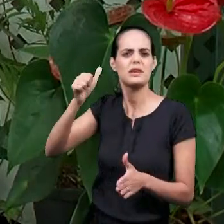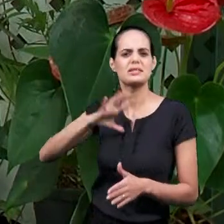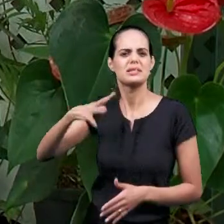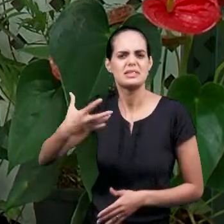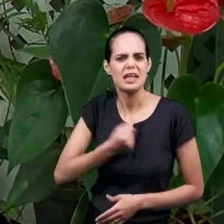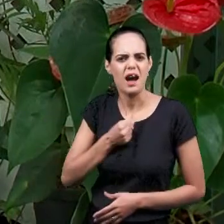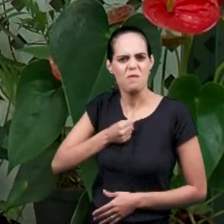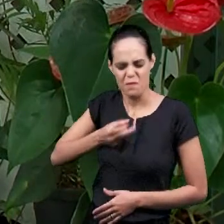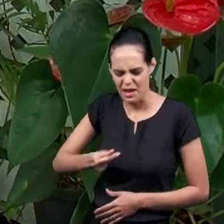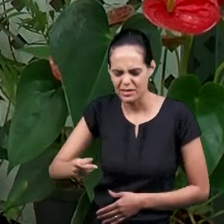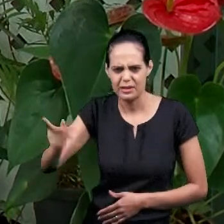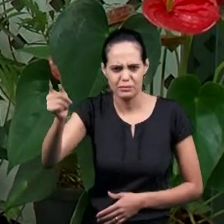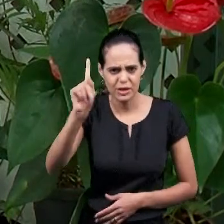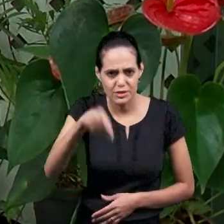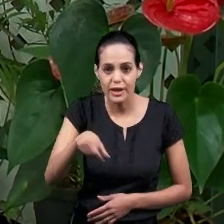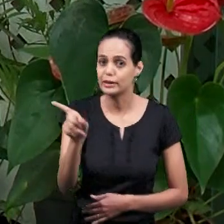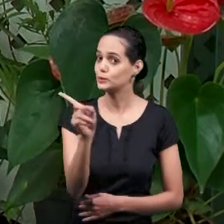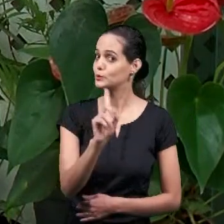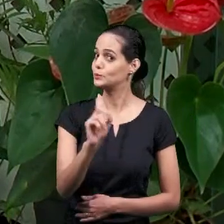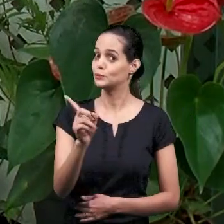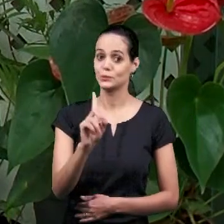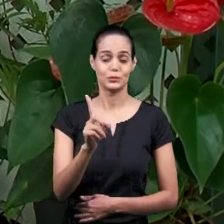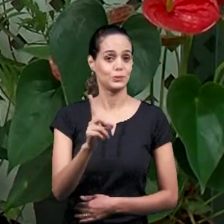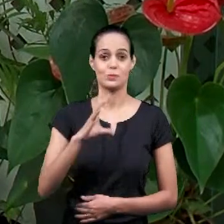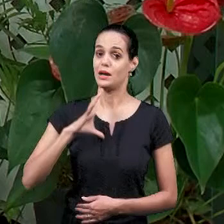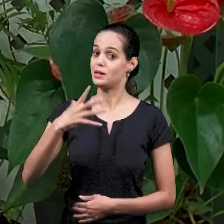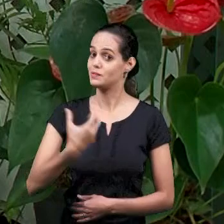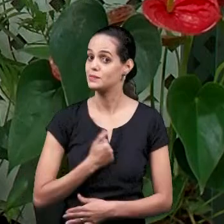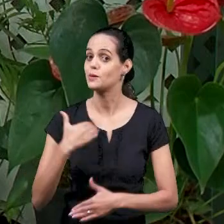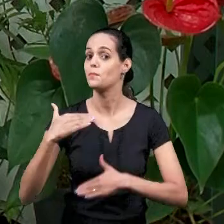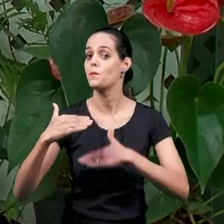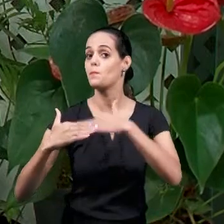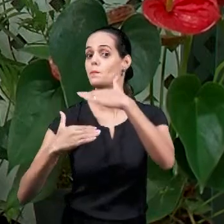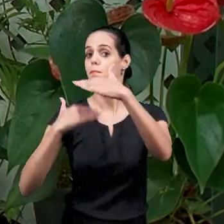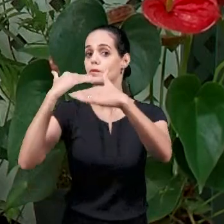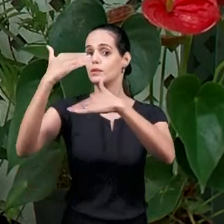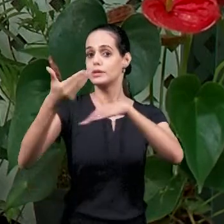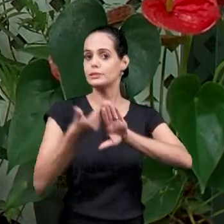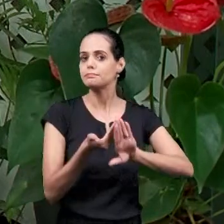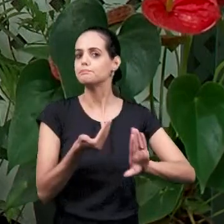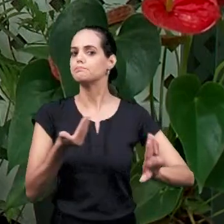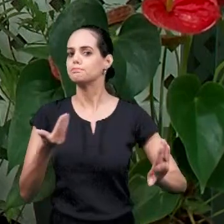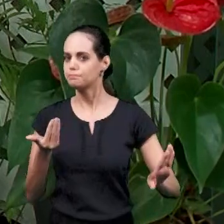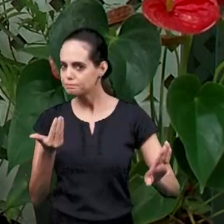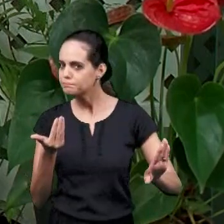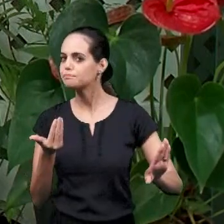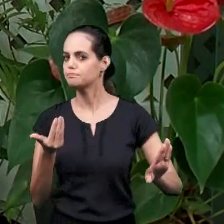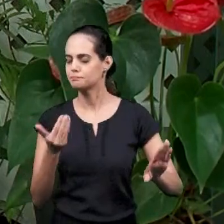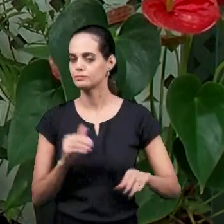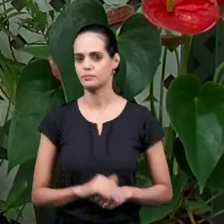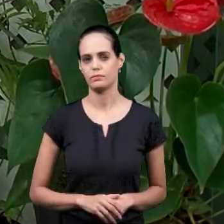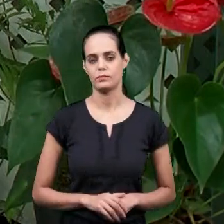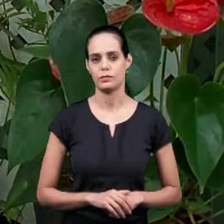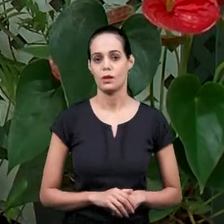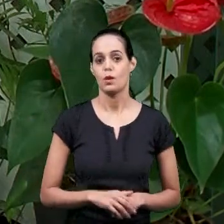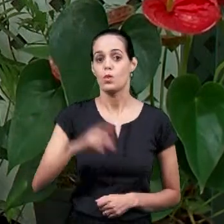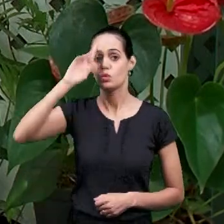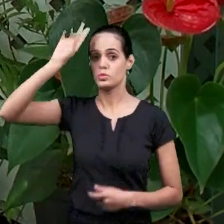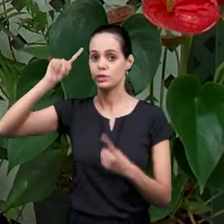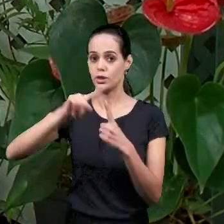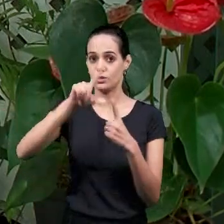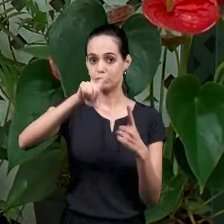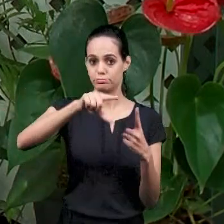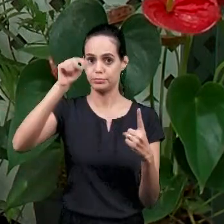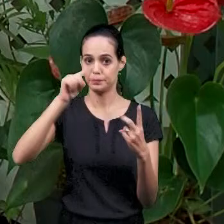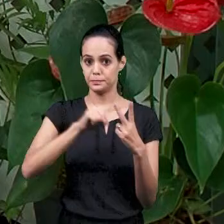fois, sauvé une fois, sauvé pour toujours. Cela n'existe pas. On est en train de montrer le salut est dans le processus. Une chose,